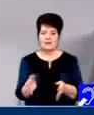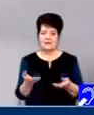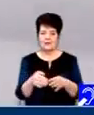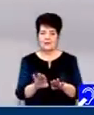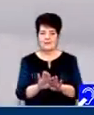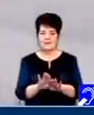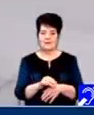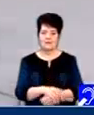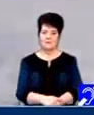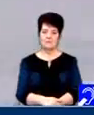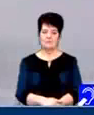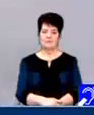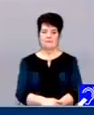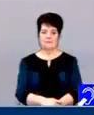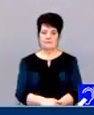închise.